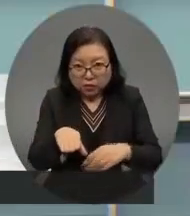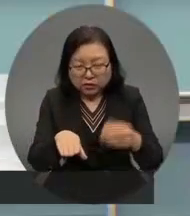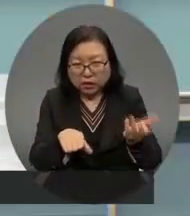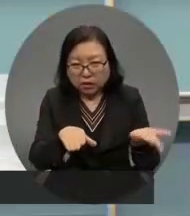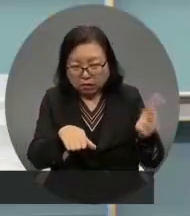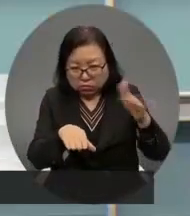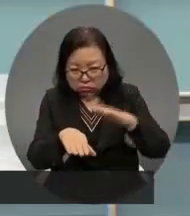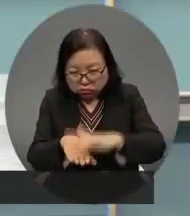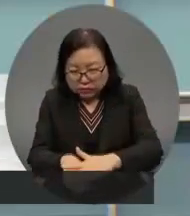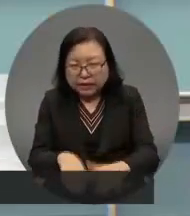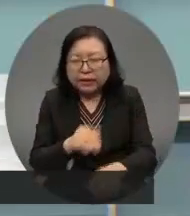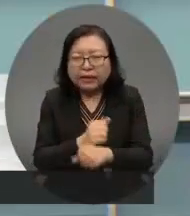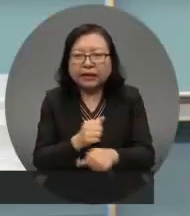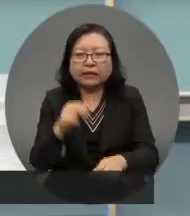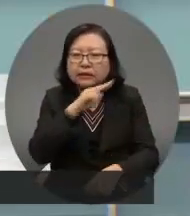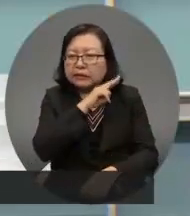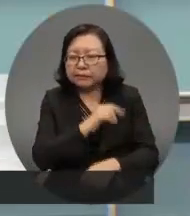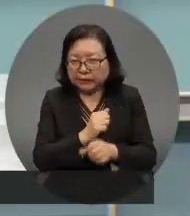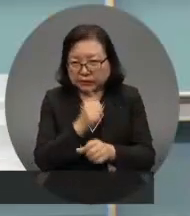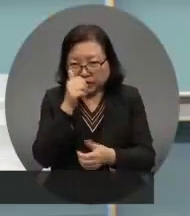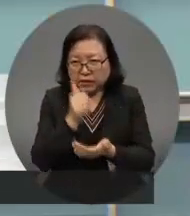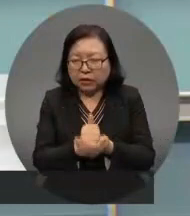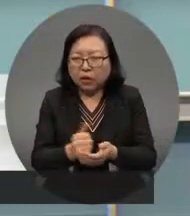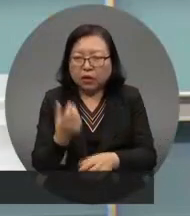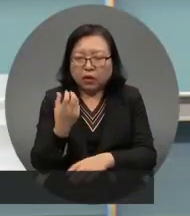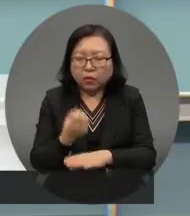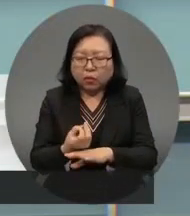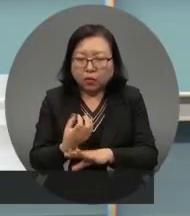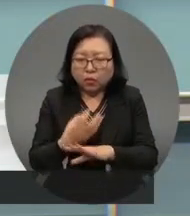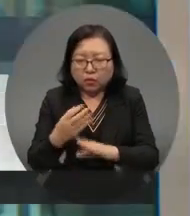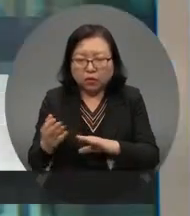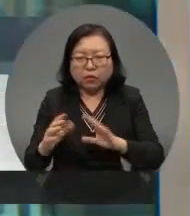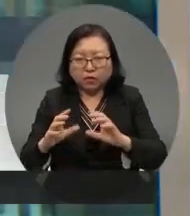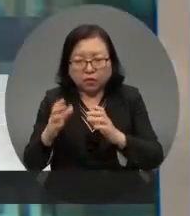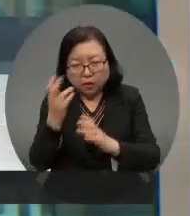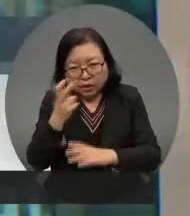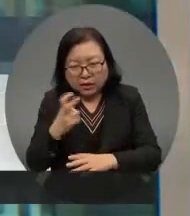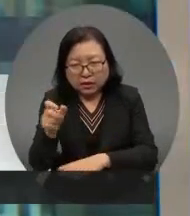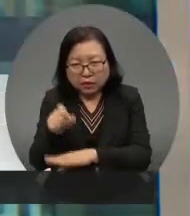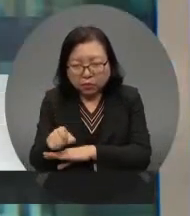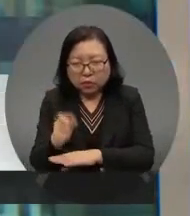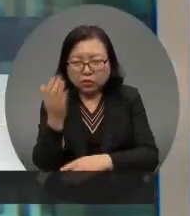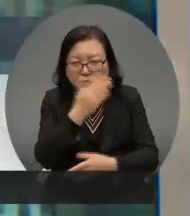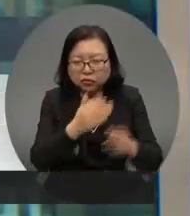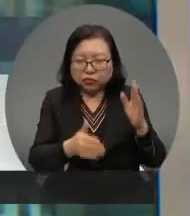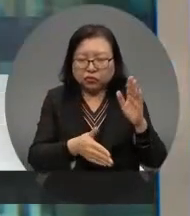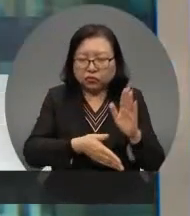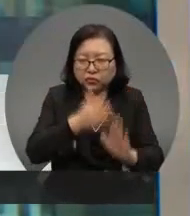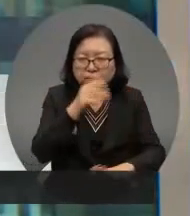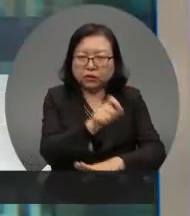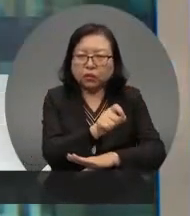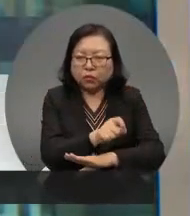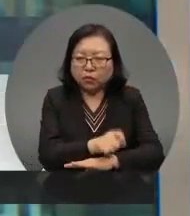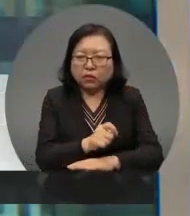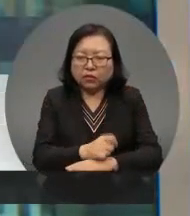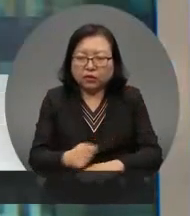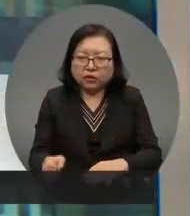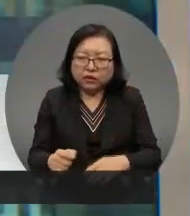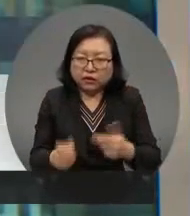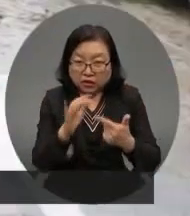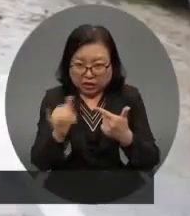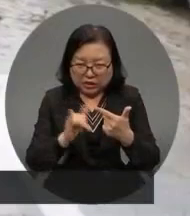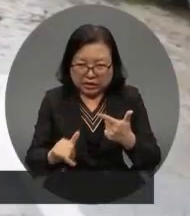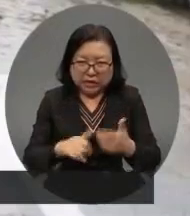덮치게 한 혐의로 보훈국토관리사무소와 청주시 공무원 등 6명을 불구속 입건했습니다. 지난해